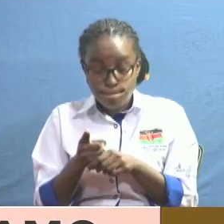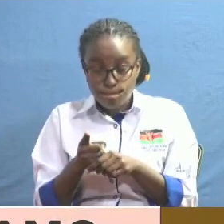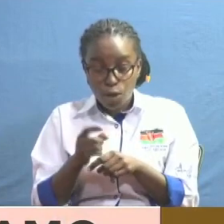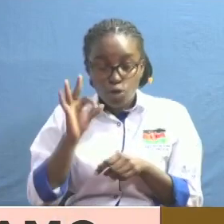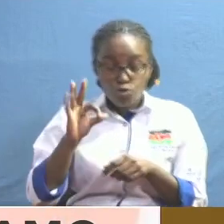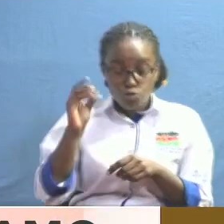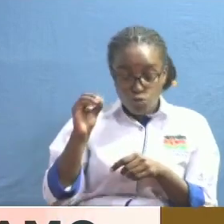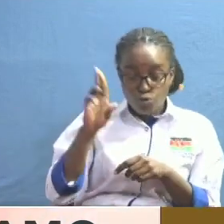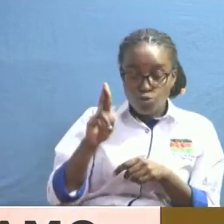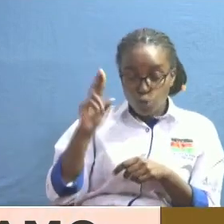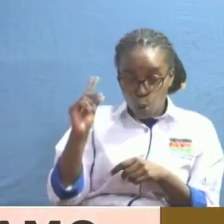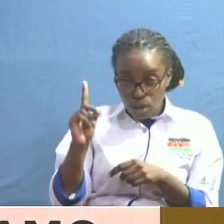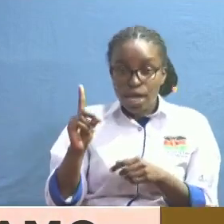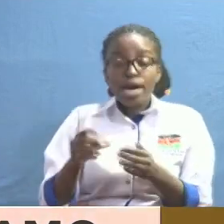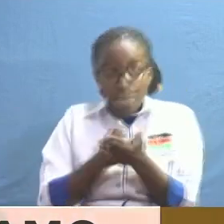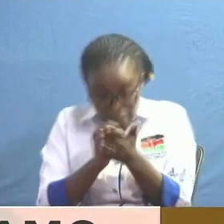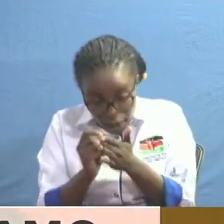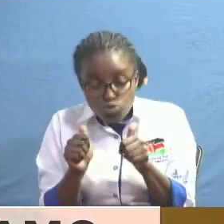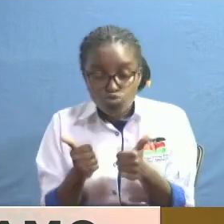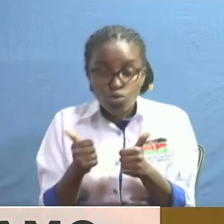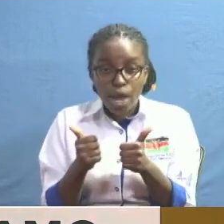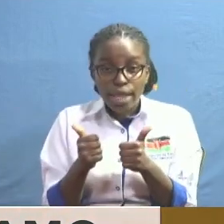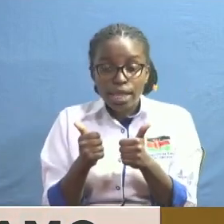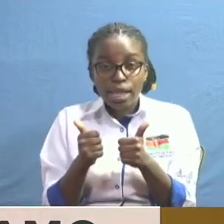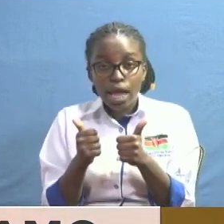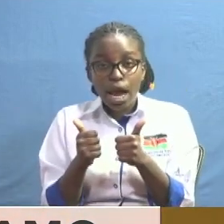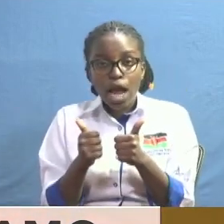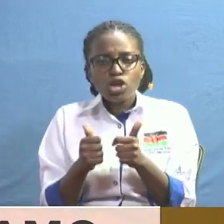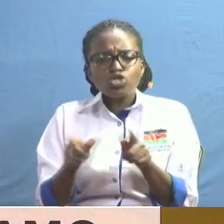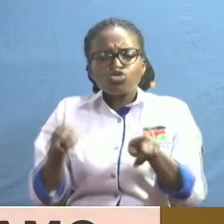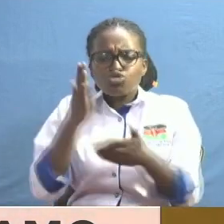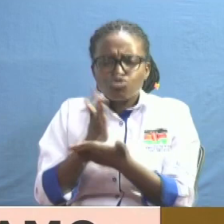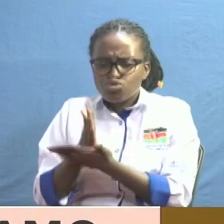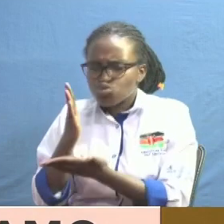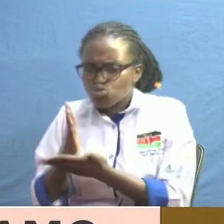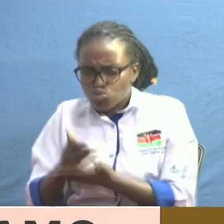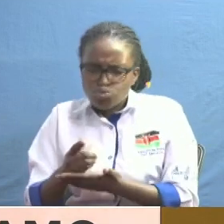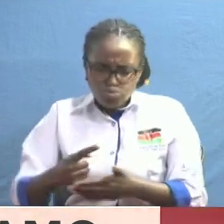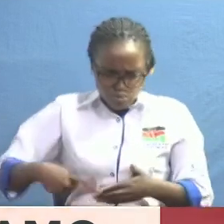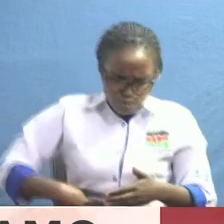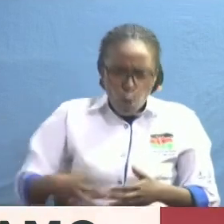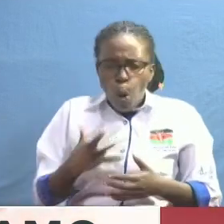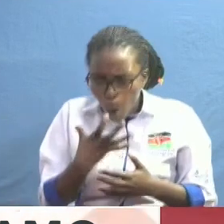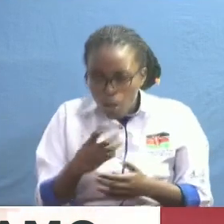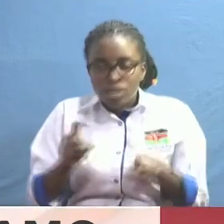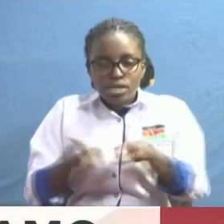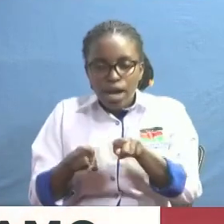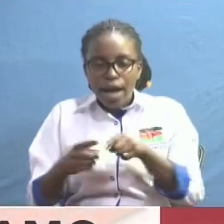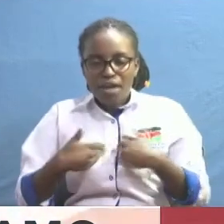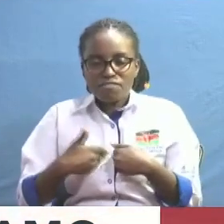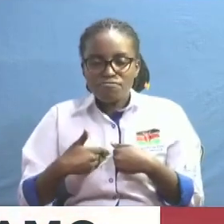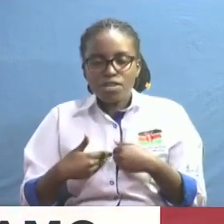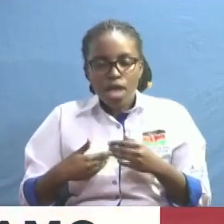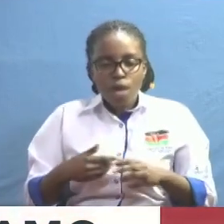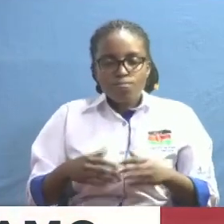Aaron Walker, serikali iligusia masuala yaliyoibuka na kuzua tumbo joto kwa Rais Ruto kuhusu madai ya shughuli